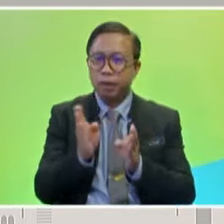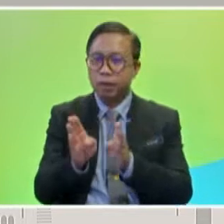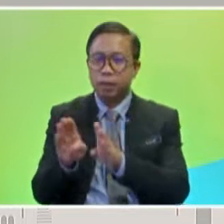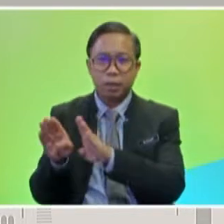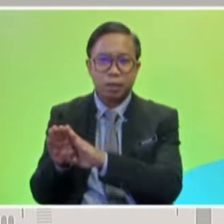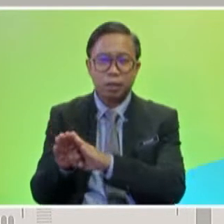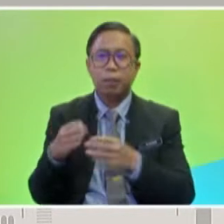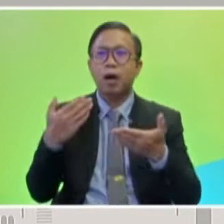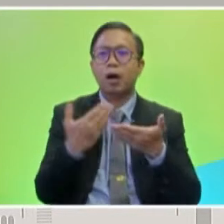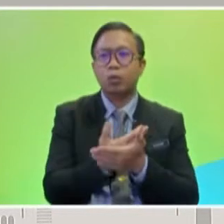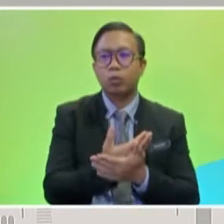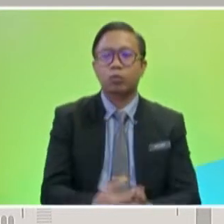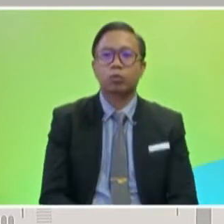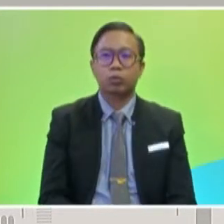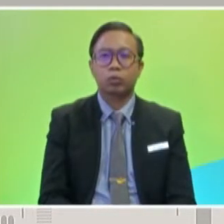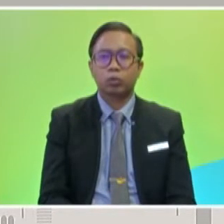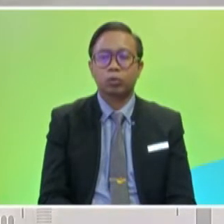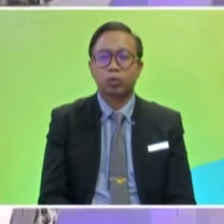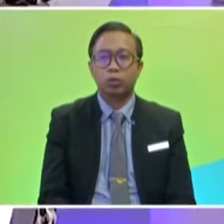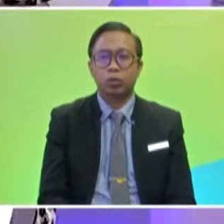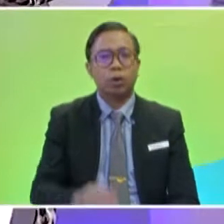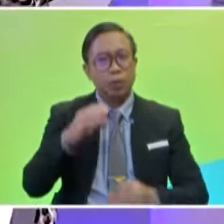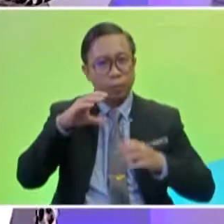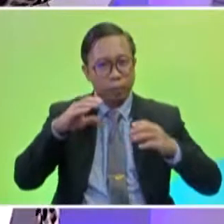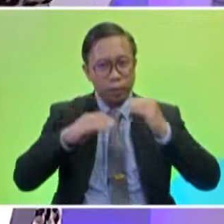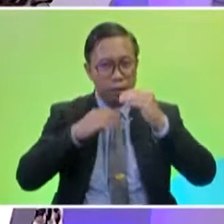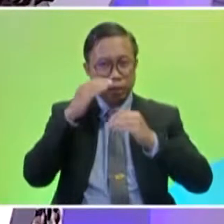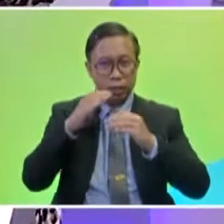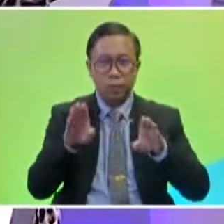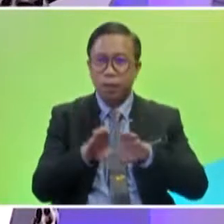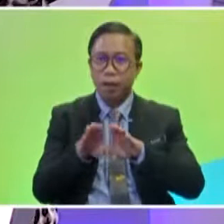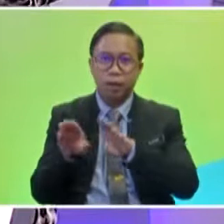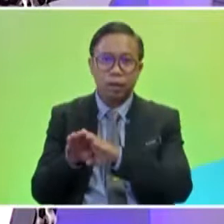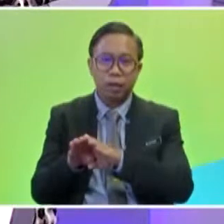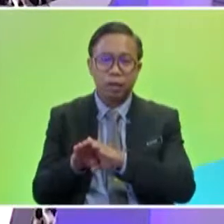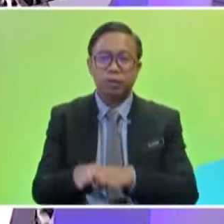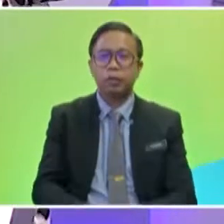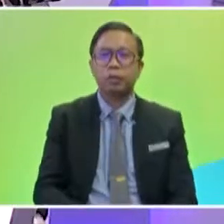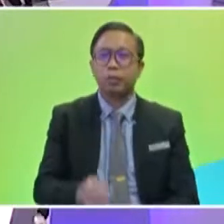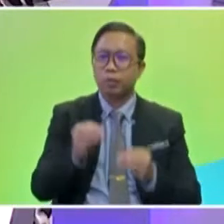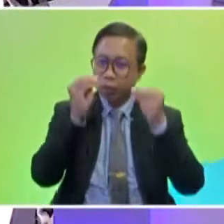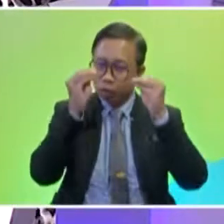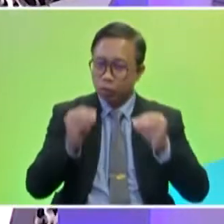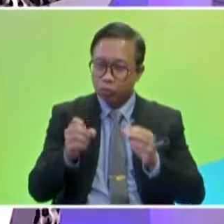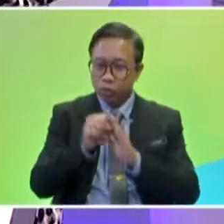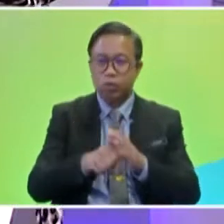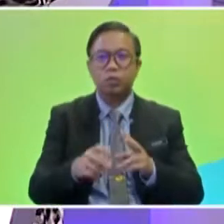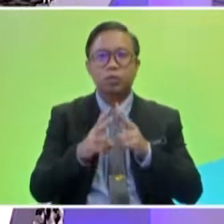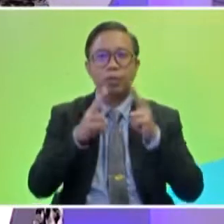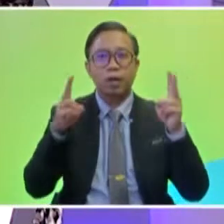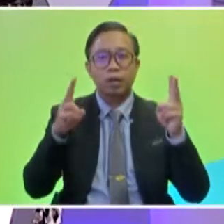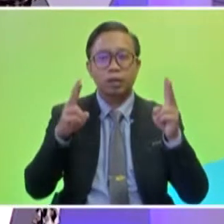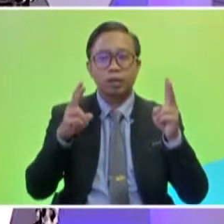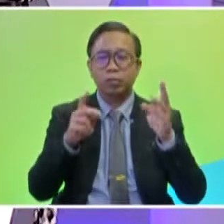Allah kita the place I am the Abanda Banda baru kerjanya bilangan populasi manusia gitu semakin bertambah jika